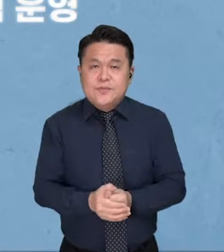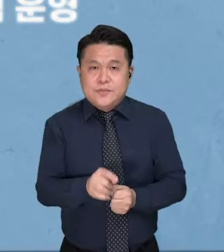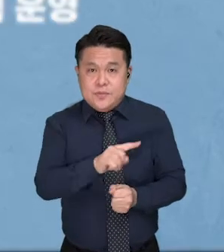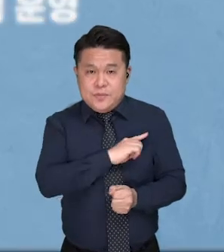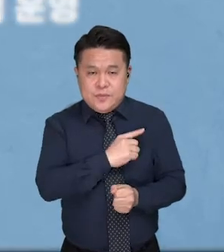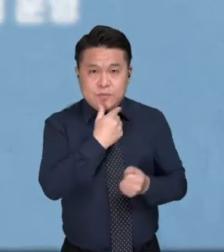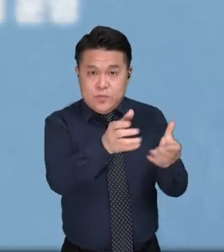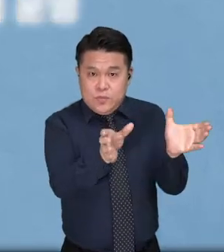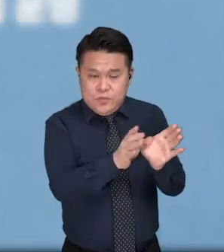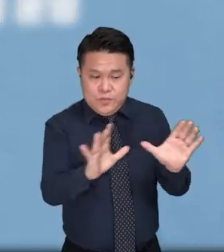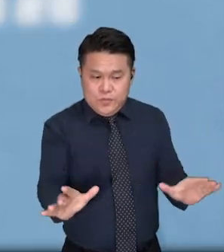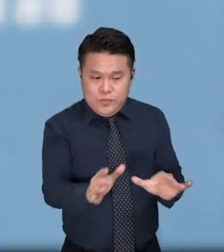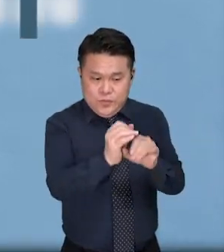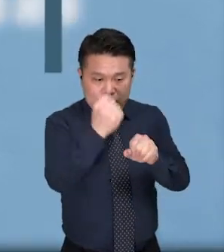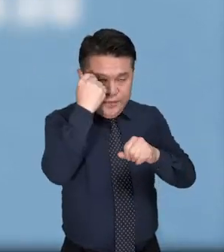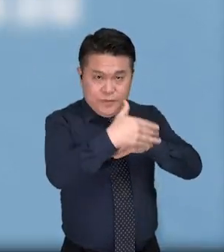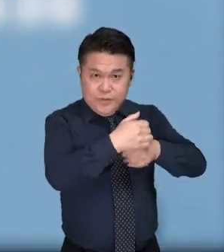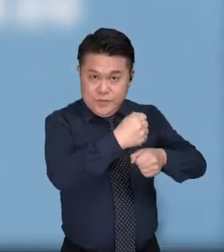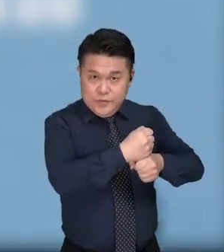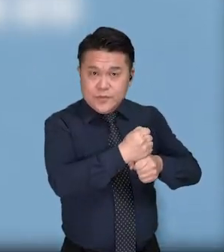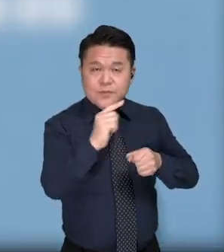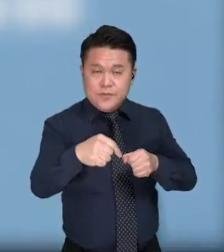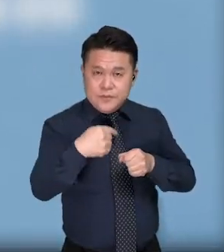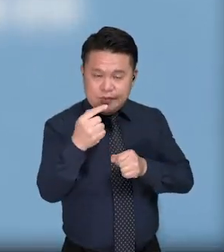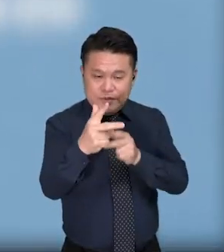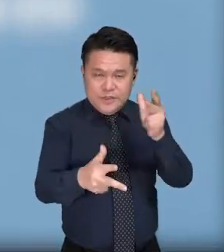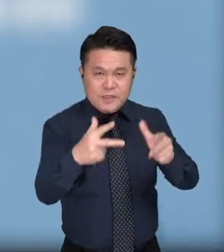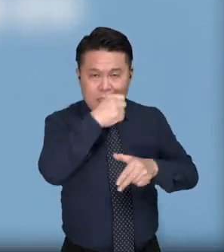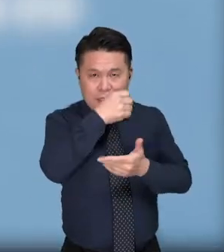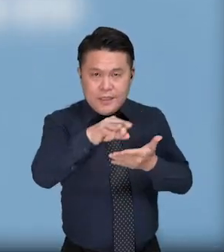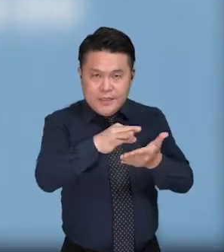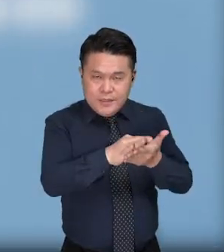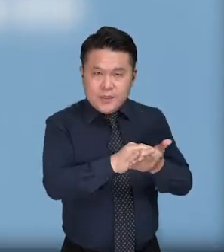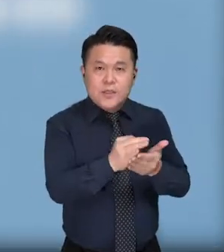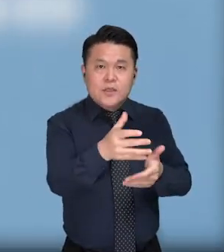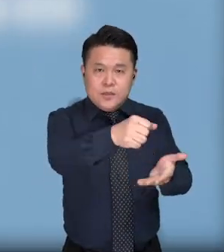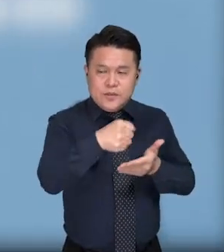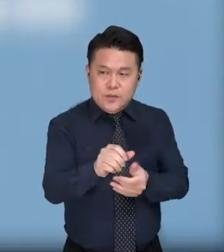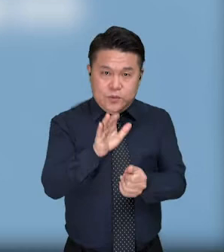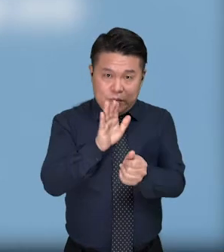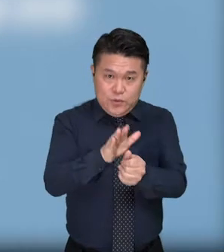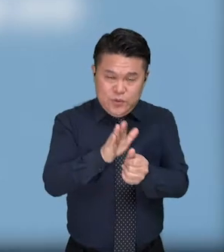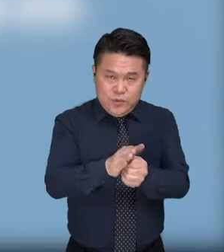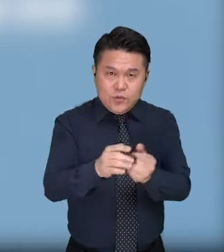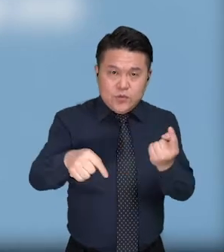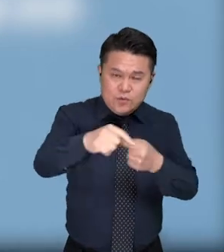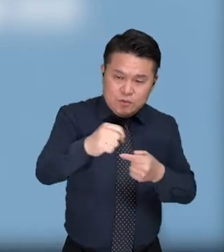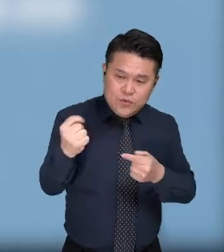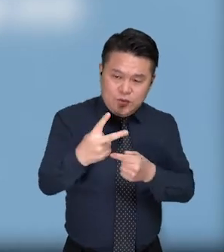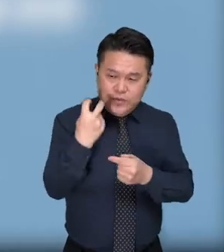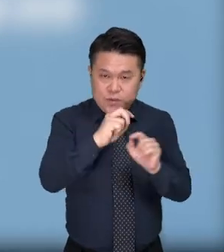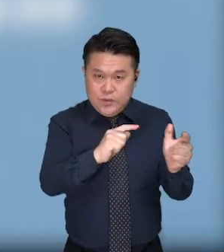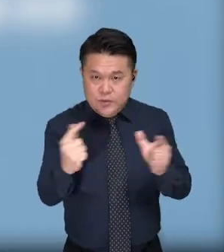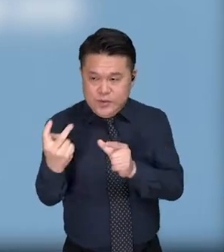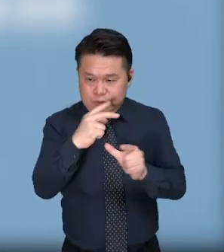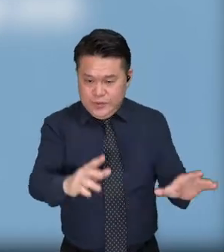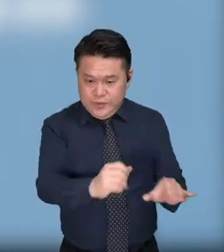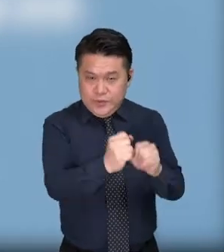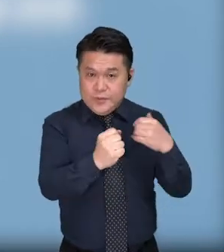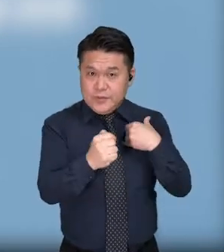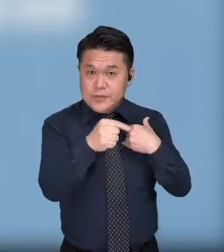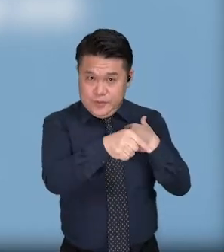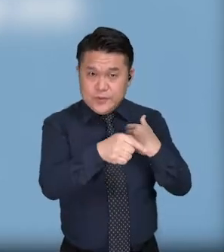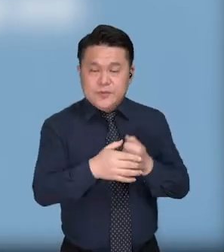먼저 보건복지부가 종합계획을 수립하고 사업예산 수입 및 지원, 사업 운영지도 및 관리감독 총괄